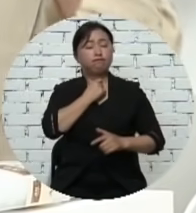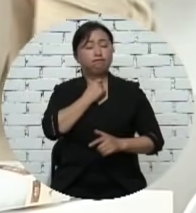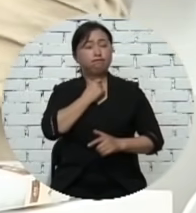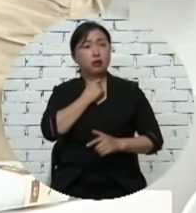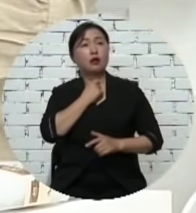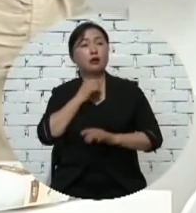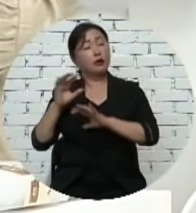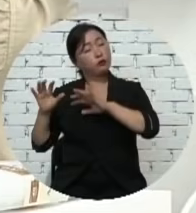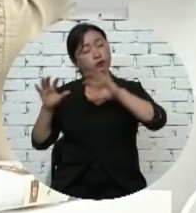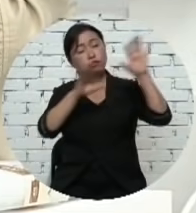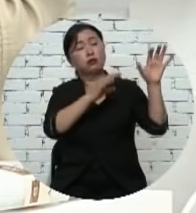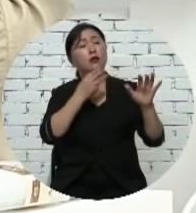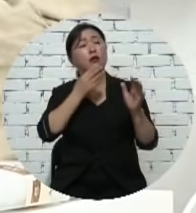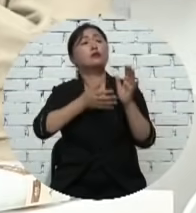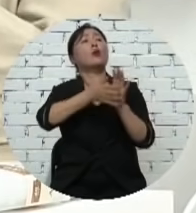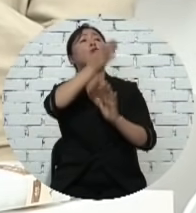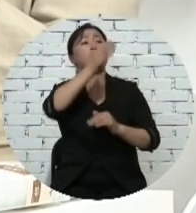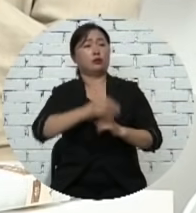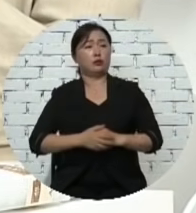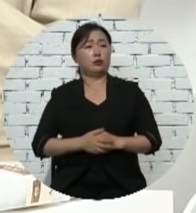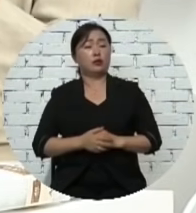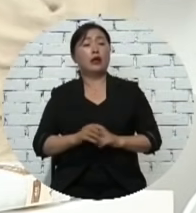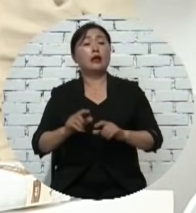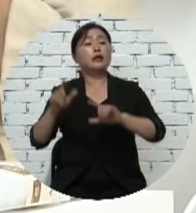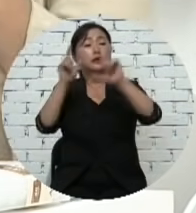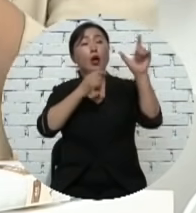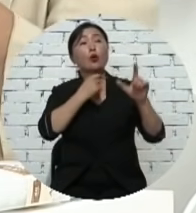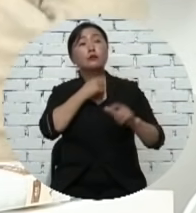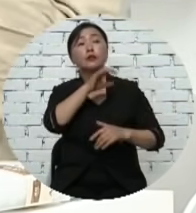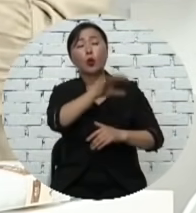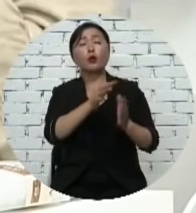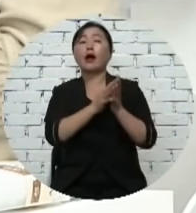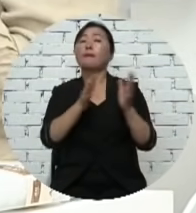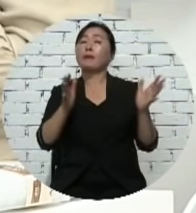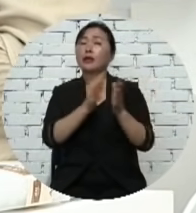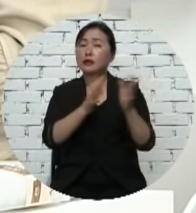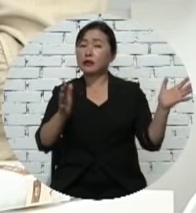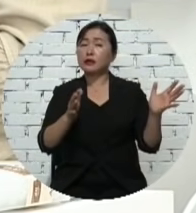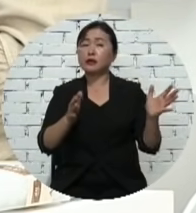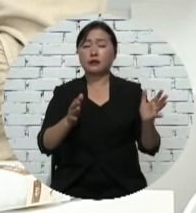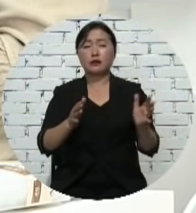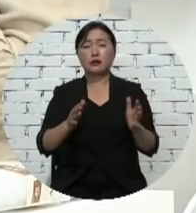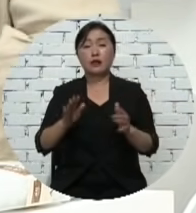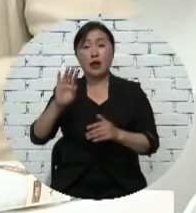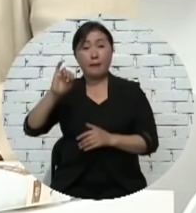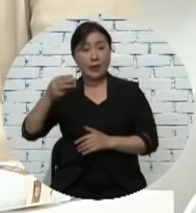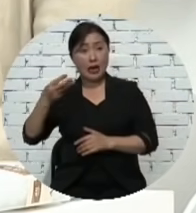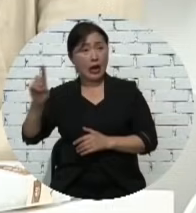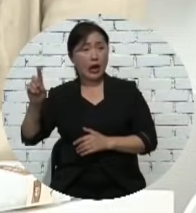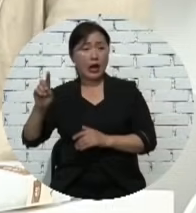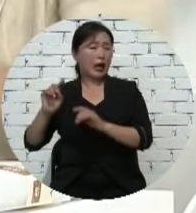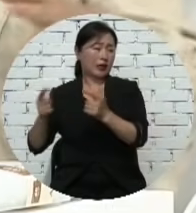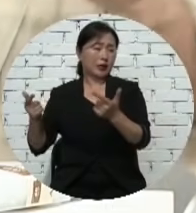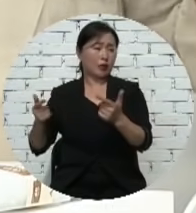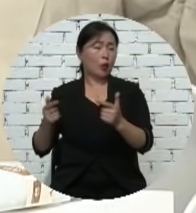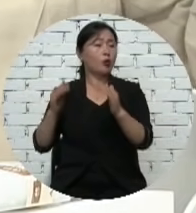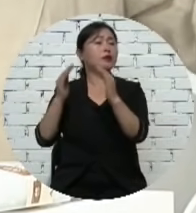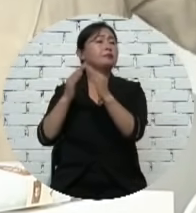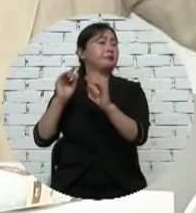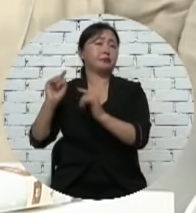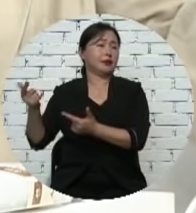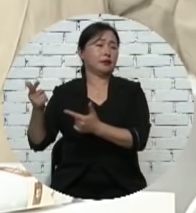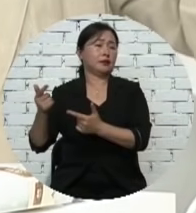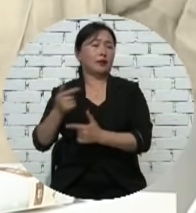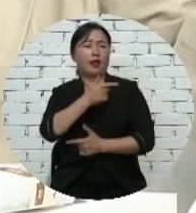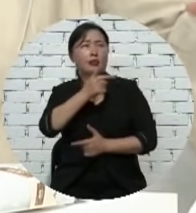곳에 살고 싶은 아파트가 있는 거예요. 빌라도 아니고 단독주택도 아닙니다. 그런데 그